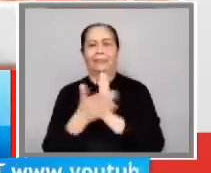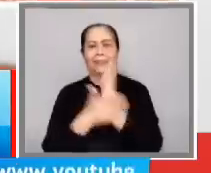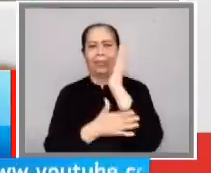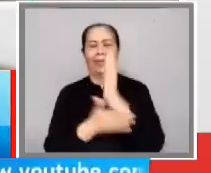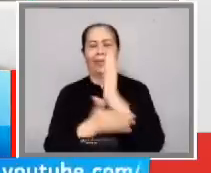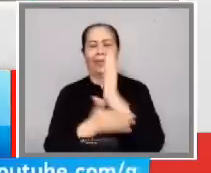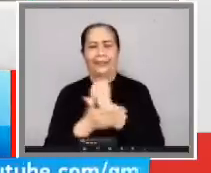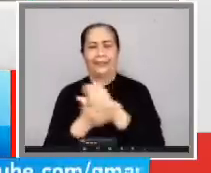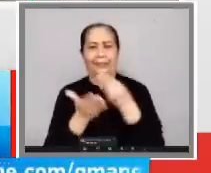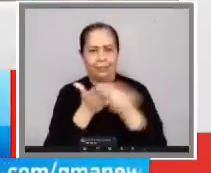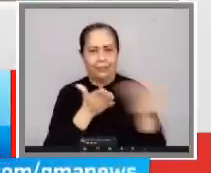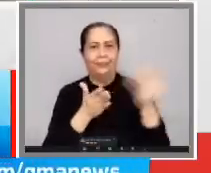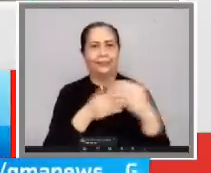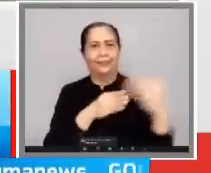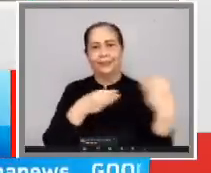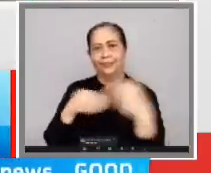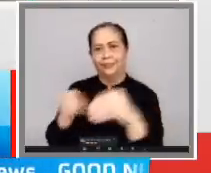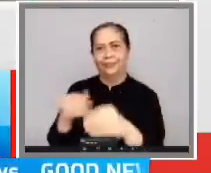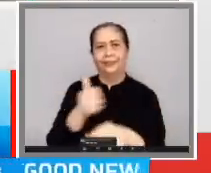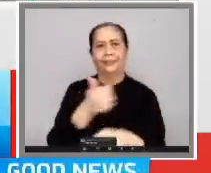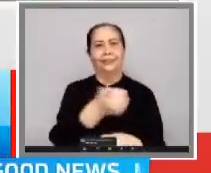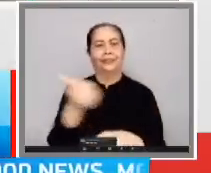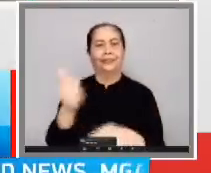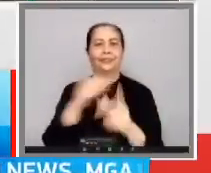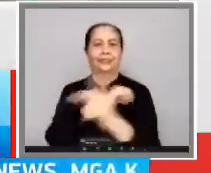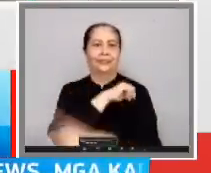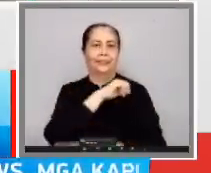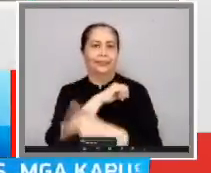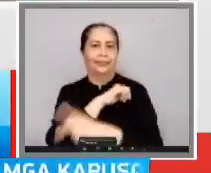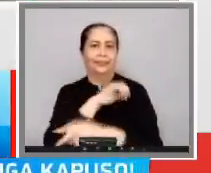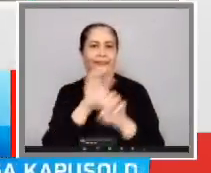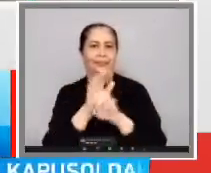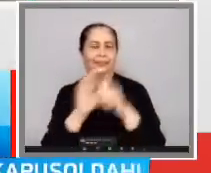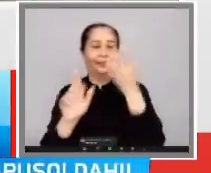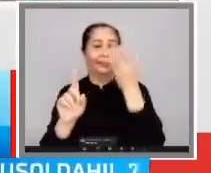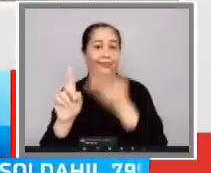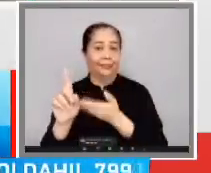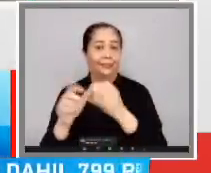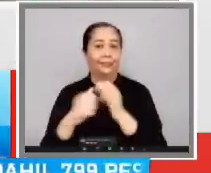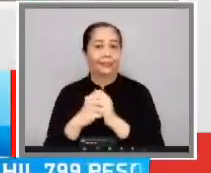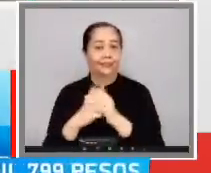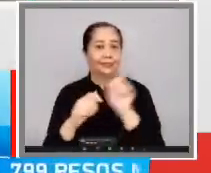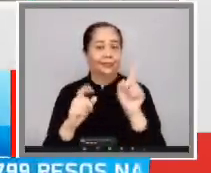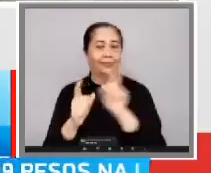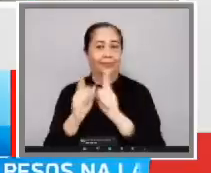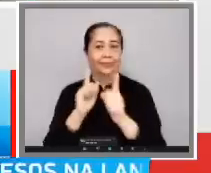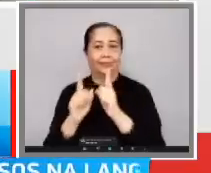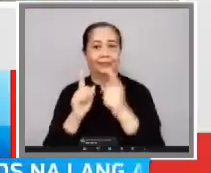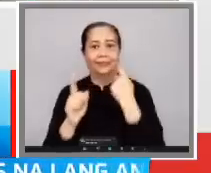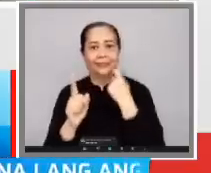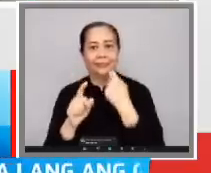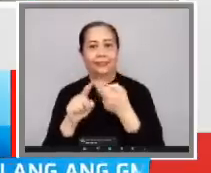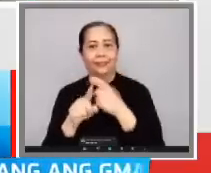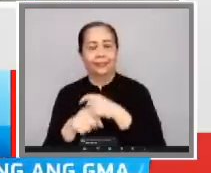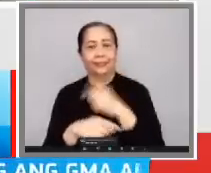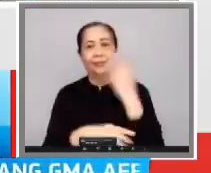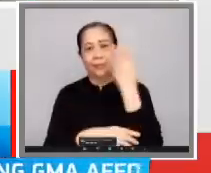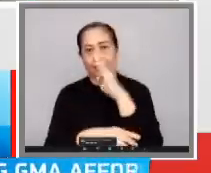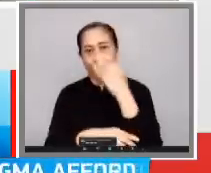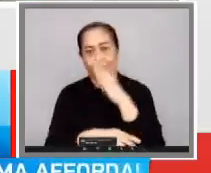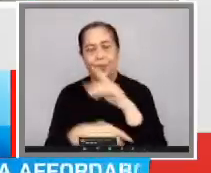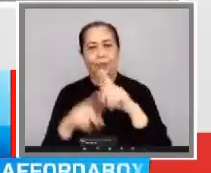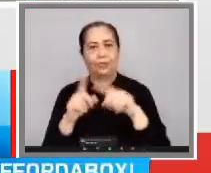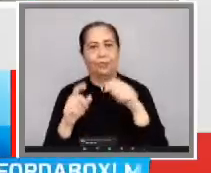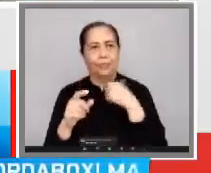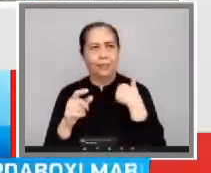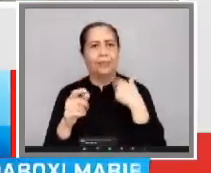nabibili sila at ibebenta naman sa kanikanilang mga probinsya. Tulad na lamang, halimbawa, nitong isa nating nakausap na galing pa ng Bicol. Meron din tayo nakausap